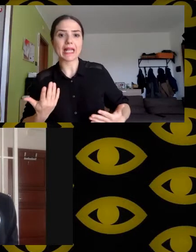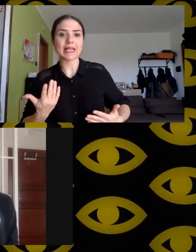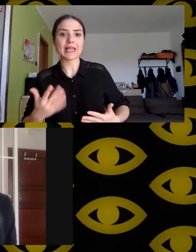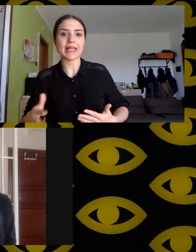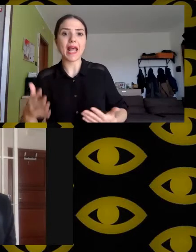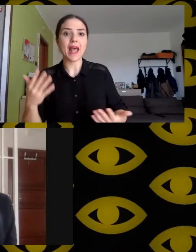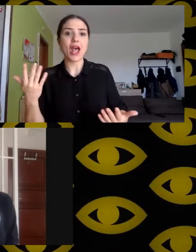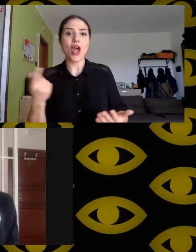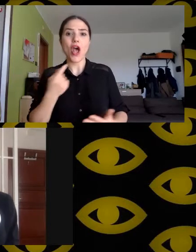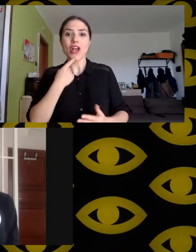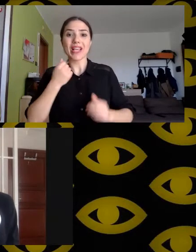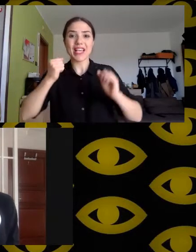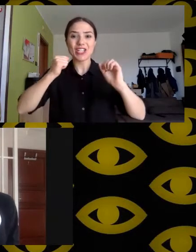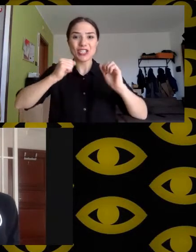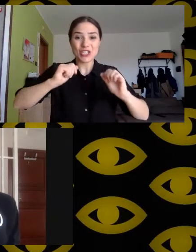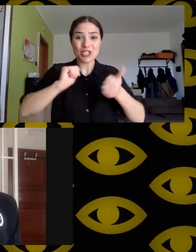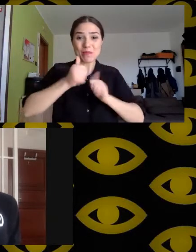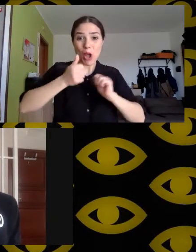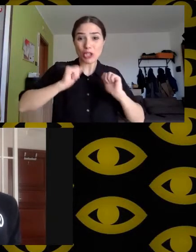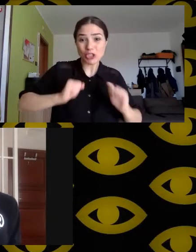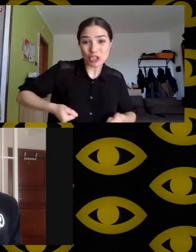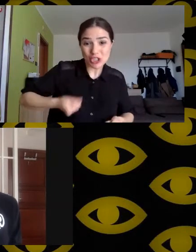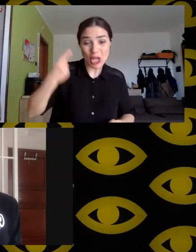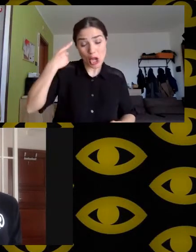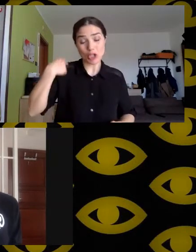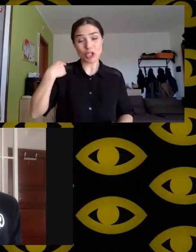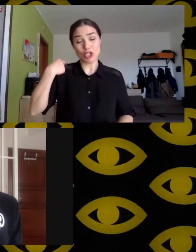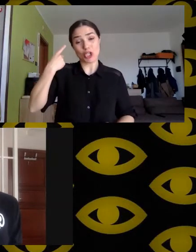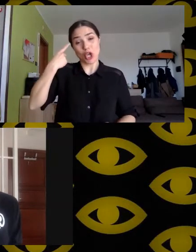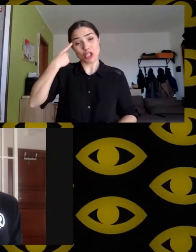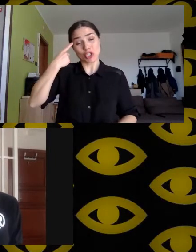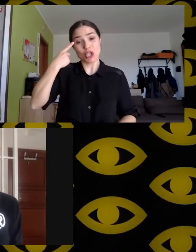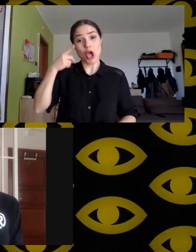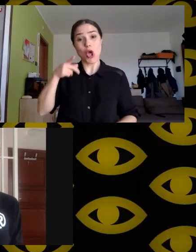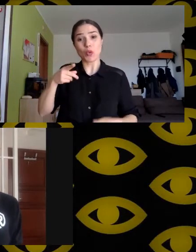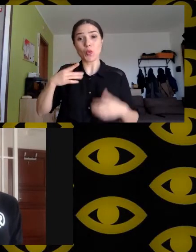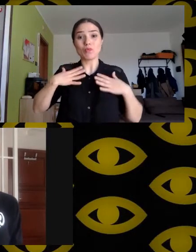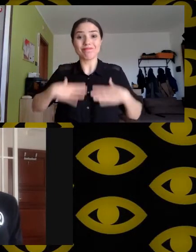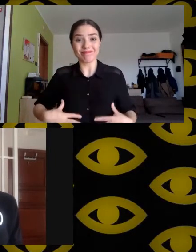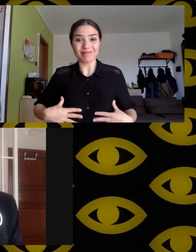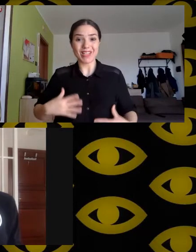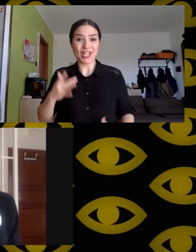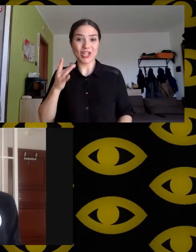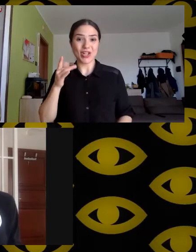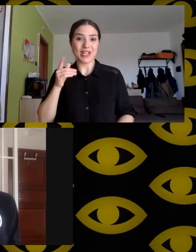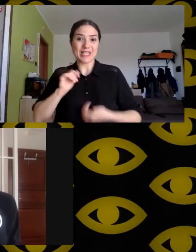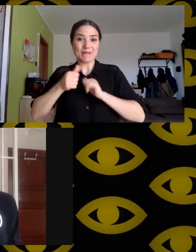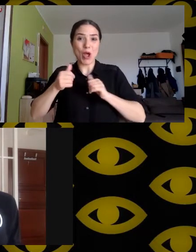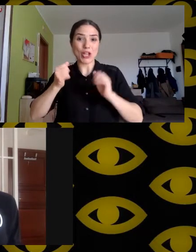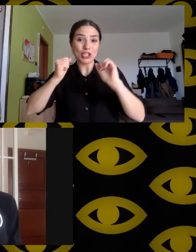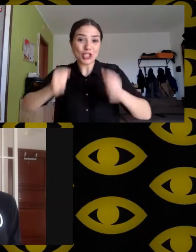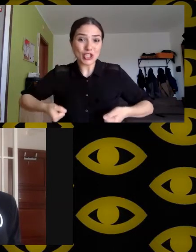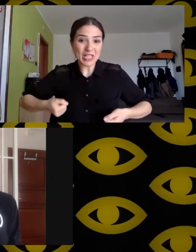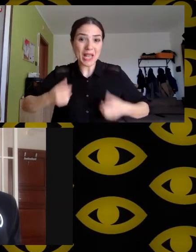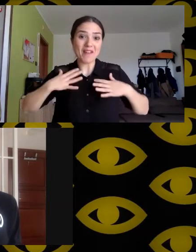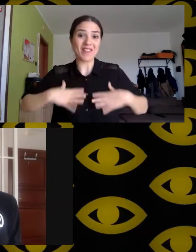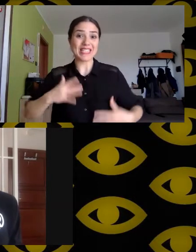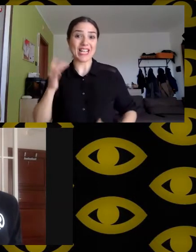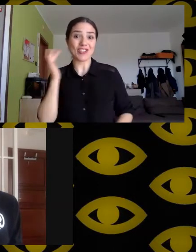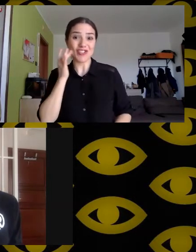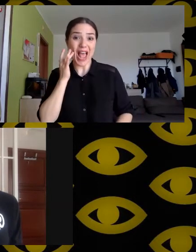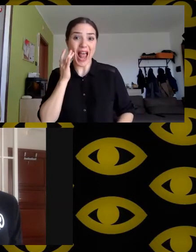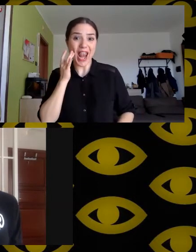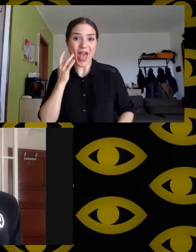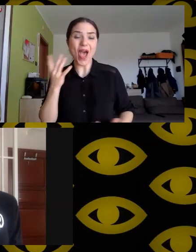fai anche sci, quindi quando andrai a sciare ti metterai la pettorina gialla. Ecco, il giallo è il colore dell'alta visibilità. Dario, mi stai